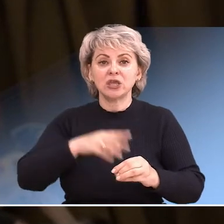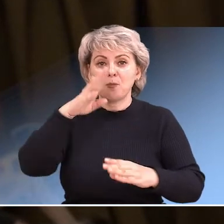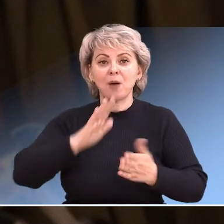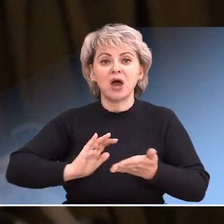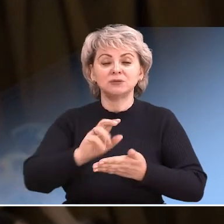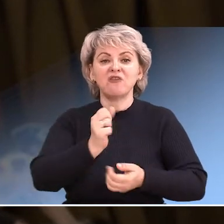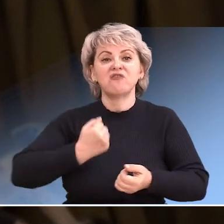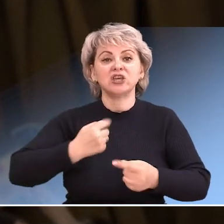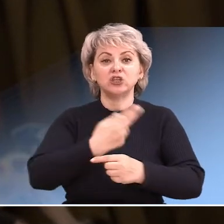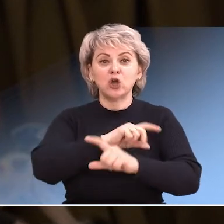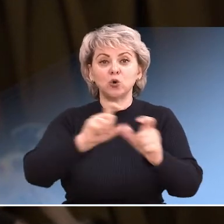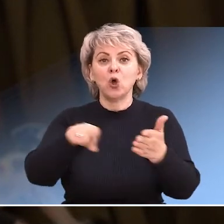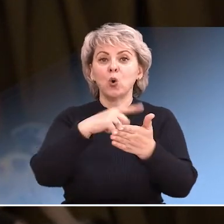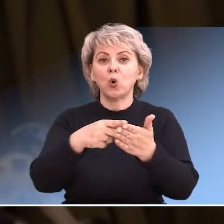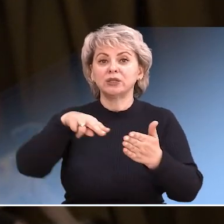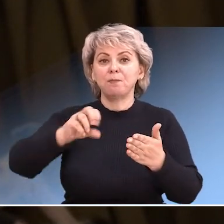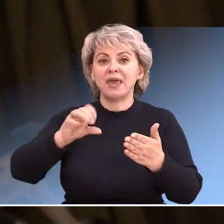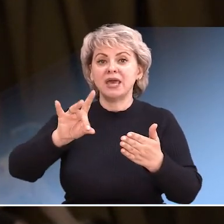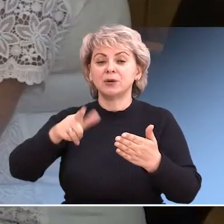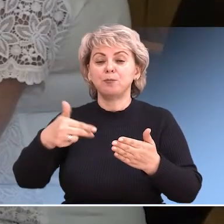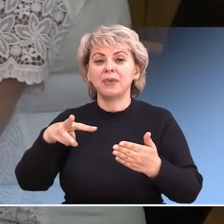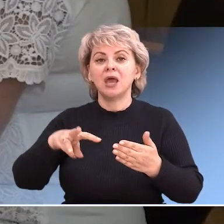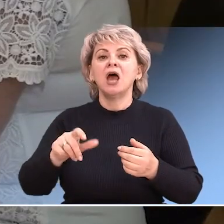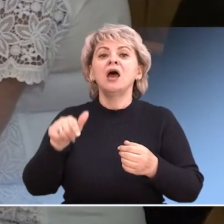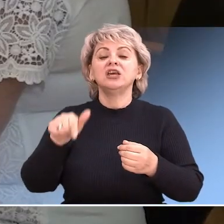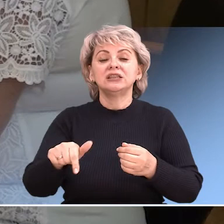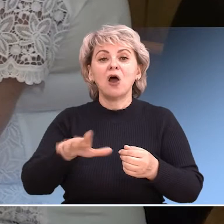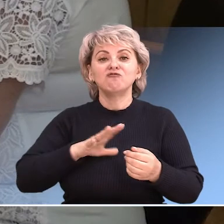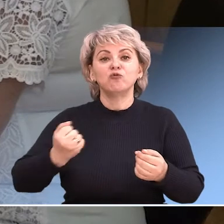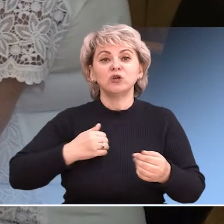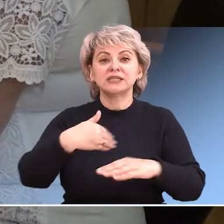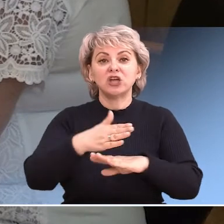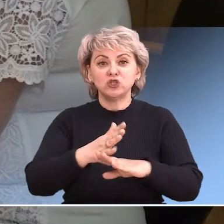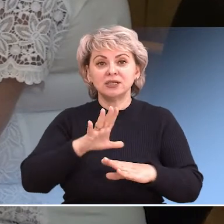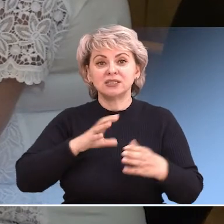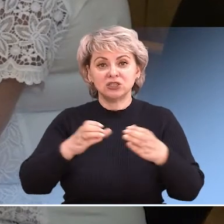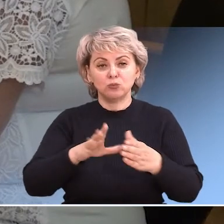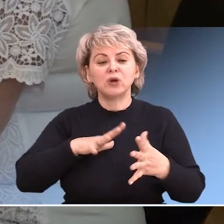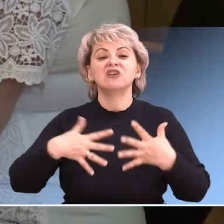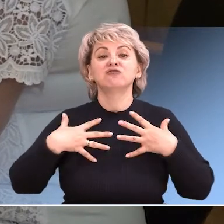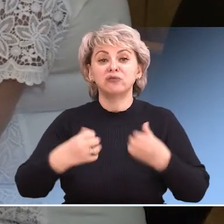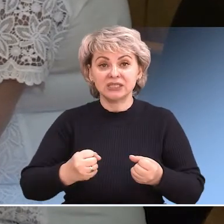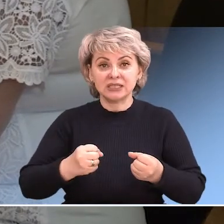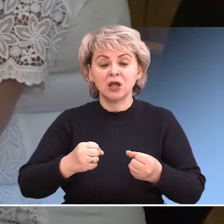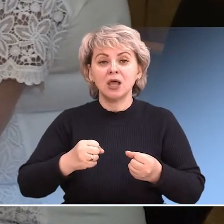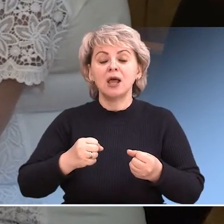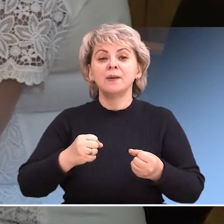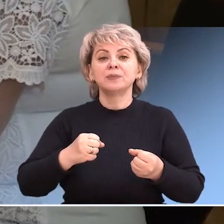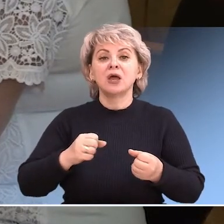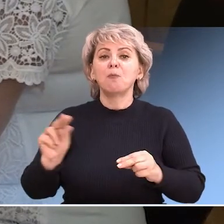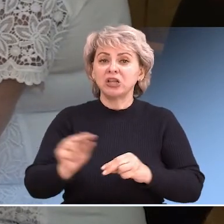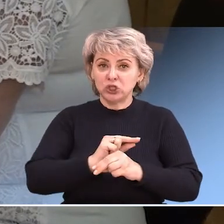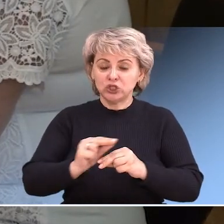контузии отца направили в военный госпиталь города Пермь. И вот в воинской части он там побыл, значит, выздоровел,